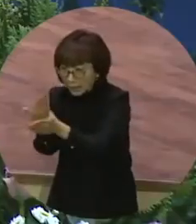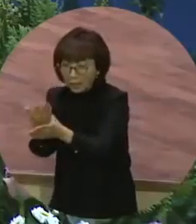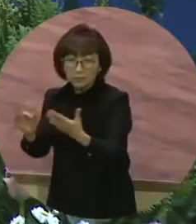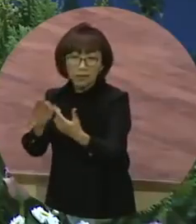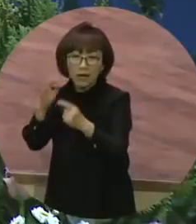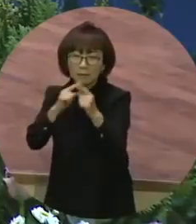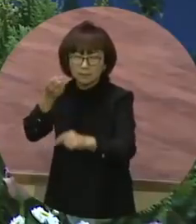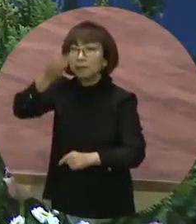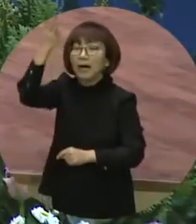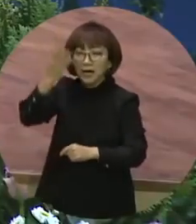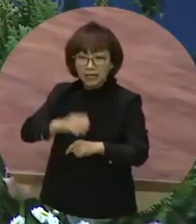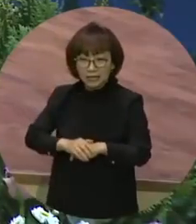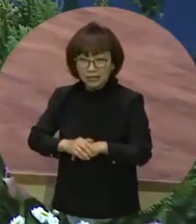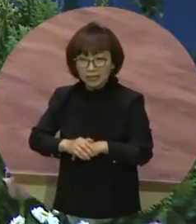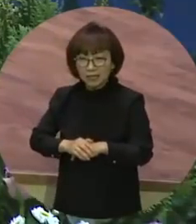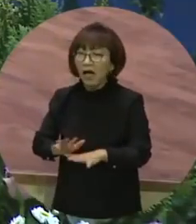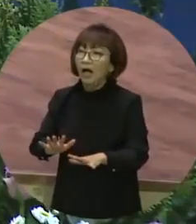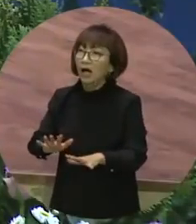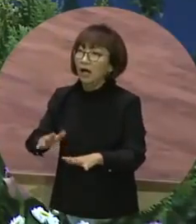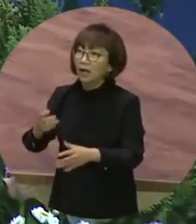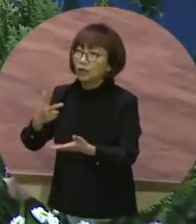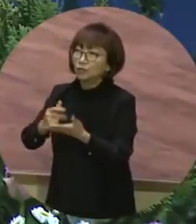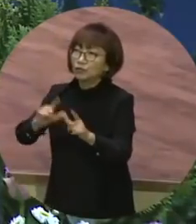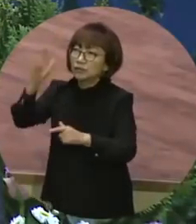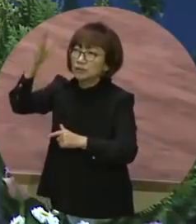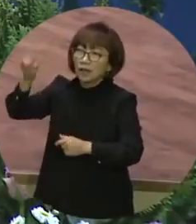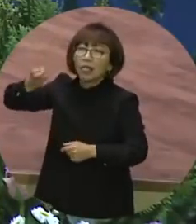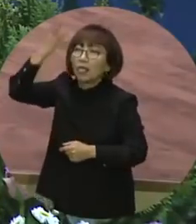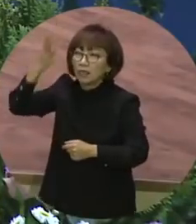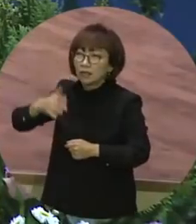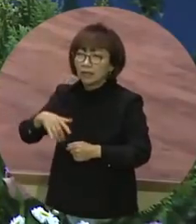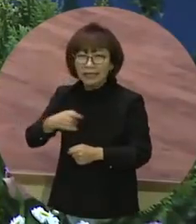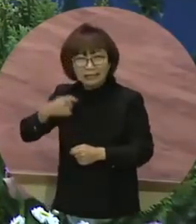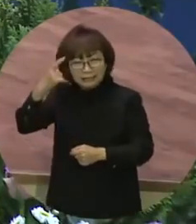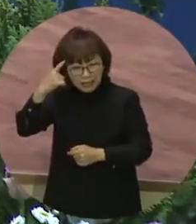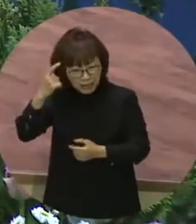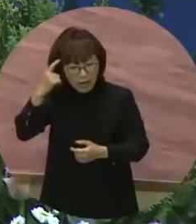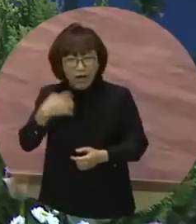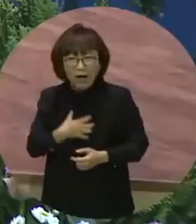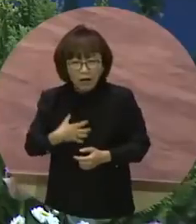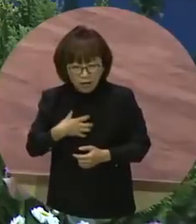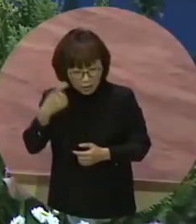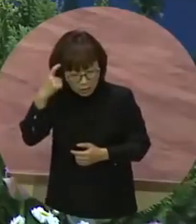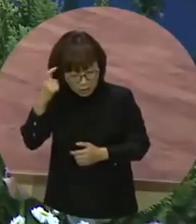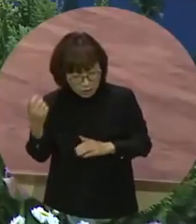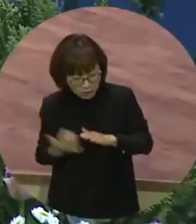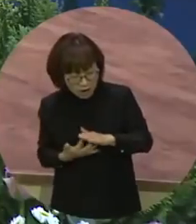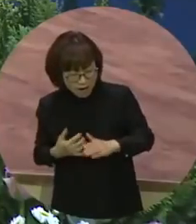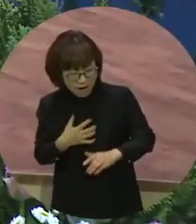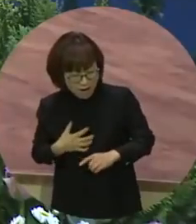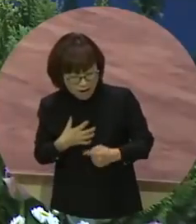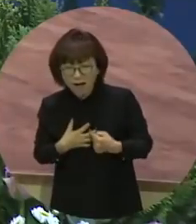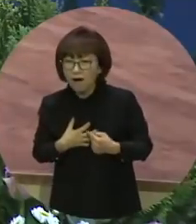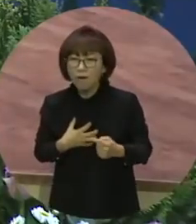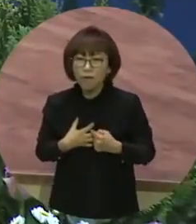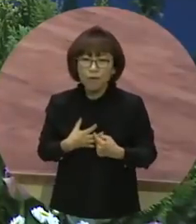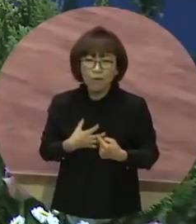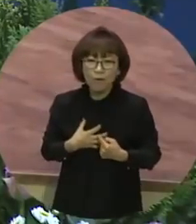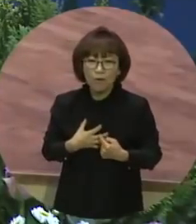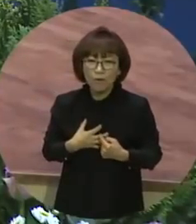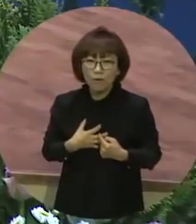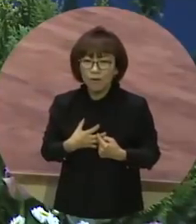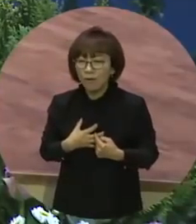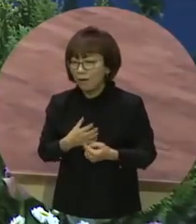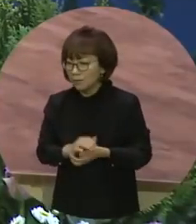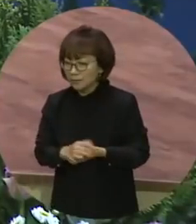아니에요. 강단이 아니에요. 감정 대응, 감정. 자기 경험입니다. 자기